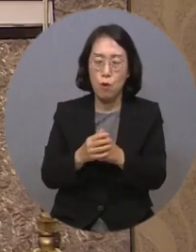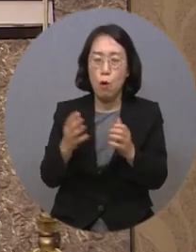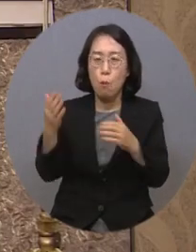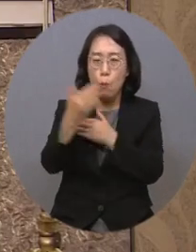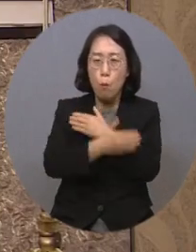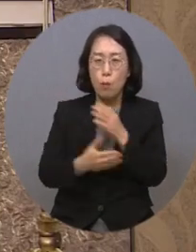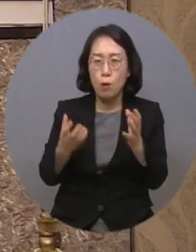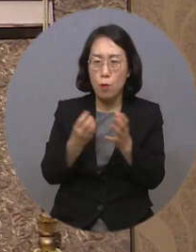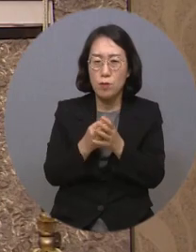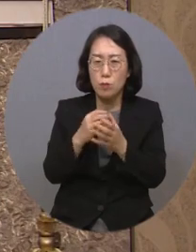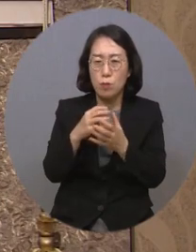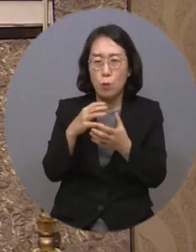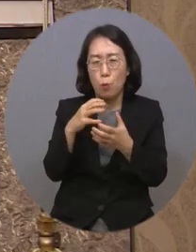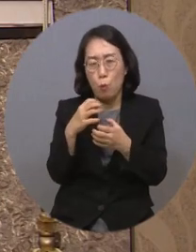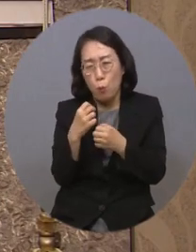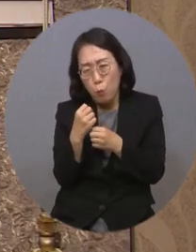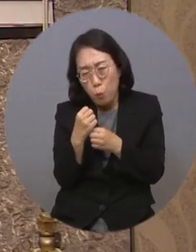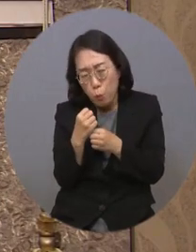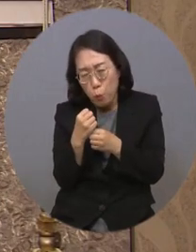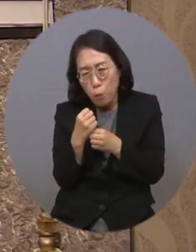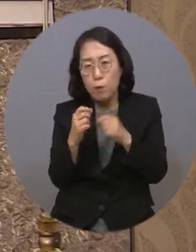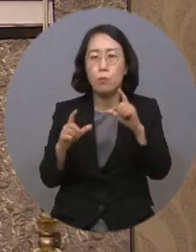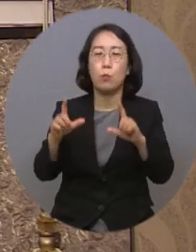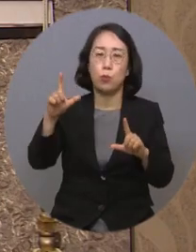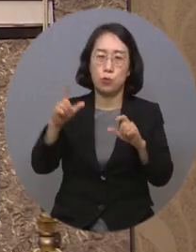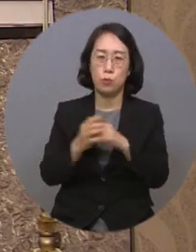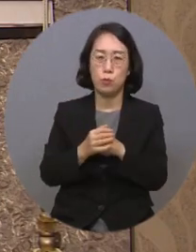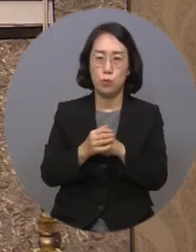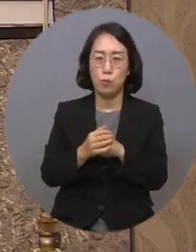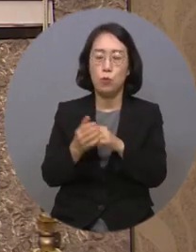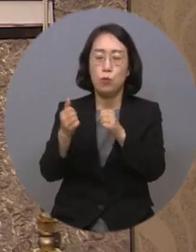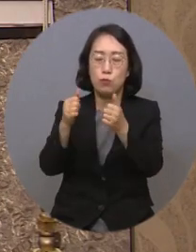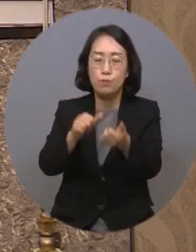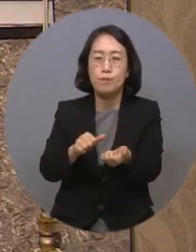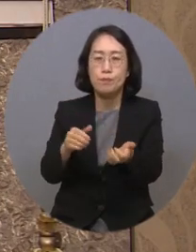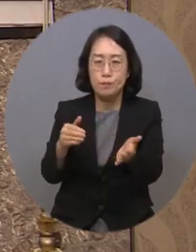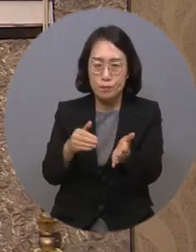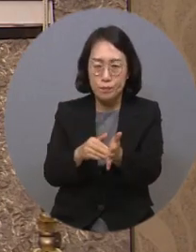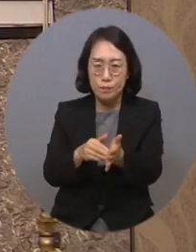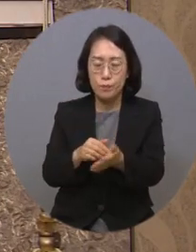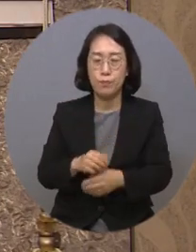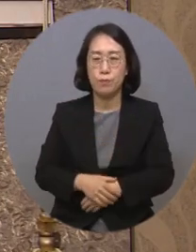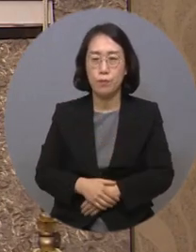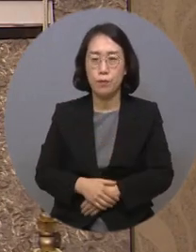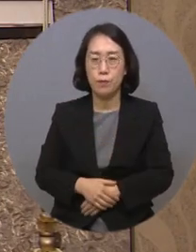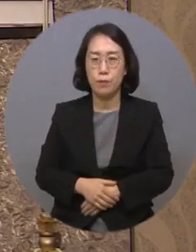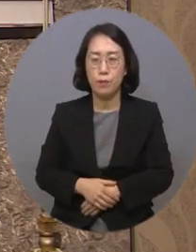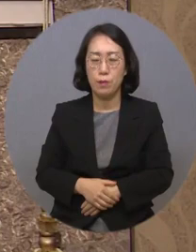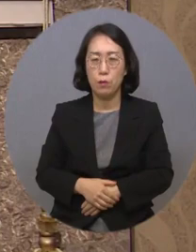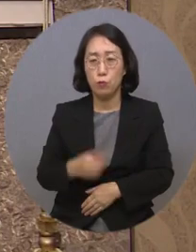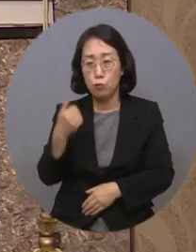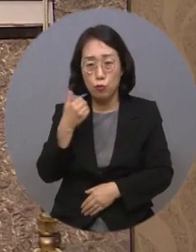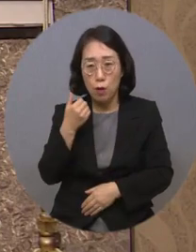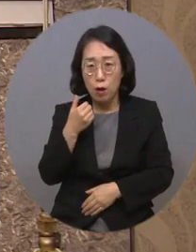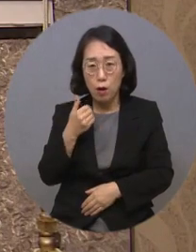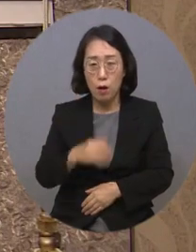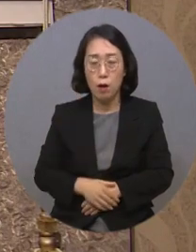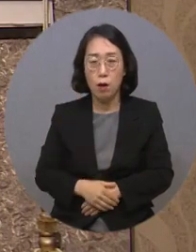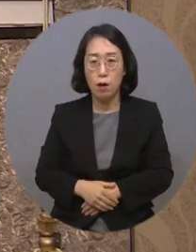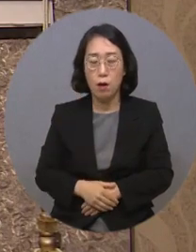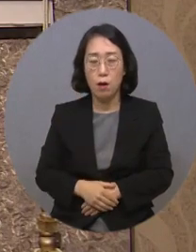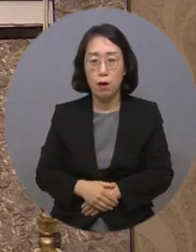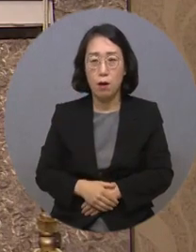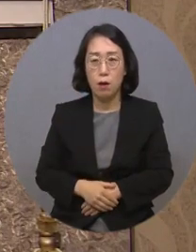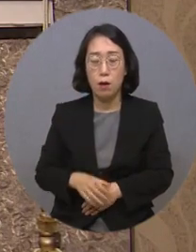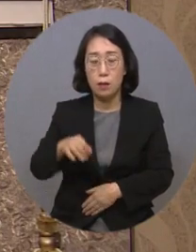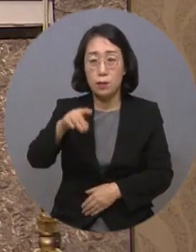딱 이렇게 꼬부라진 상태, 고부라진 상태에서 이렇게 사망하고 계시더라고요. 그래서 이제 장례 치러줄 분도 없고. 그래서 제가 이제